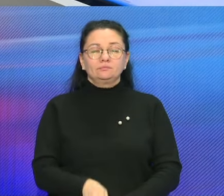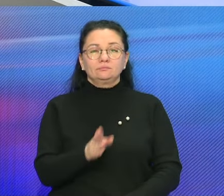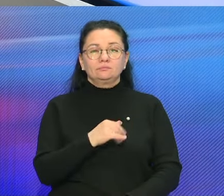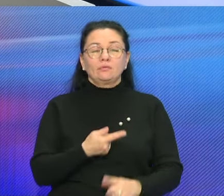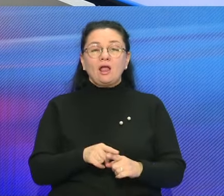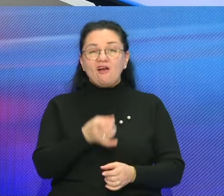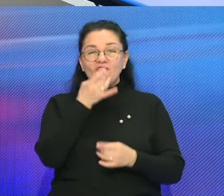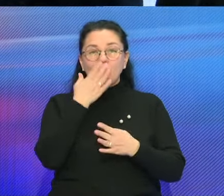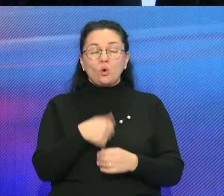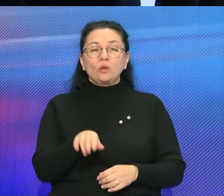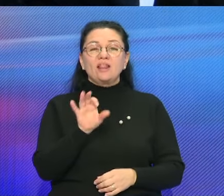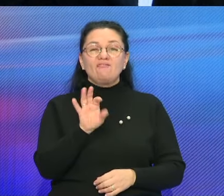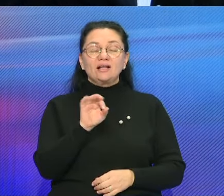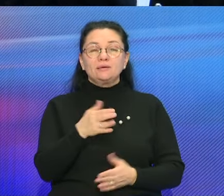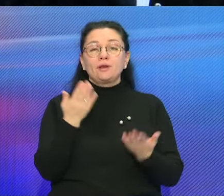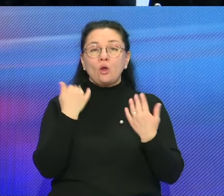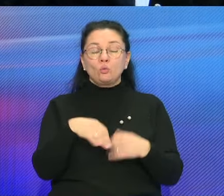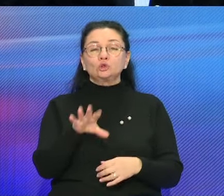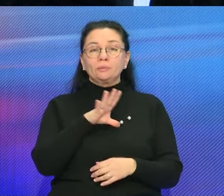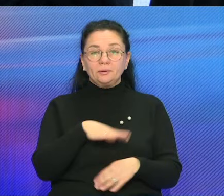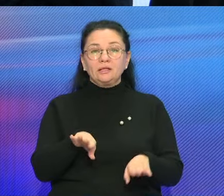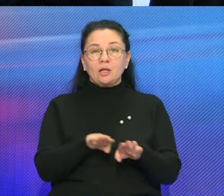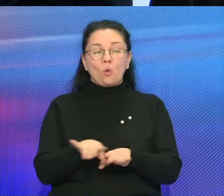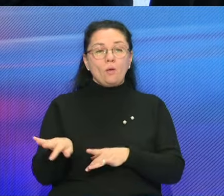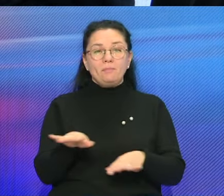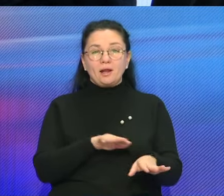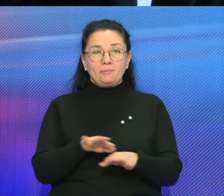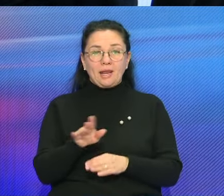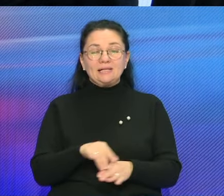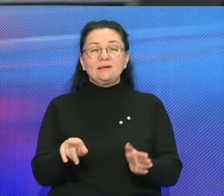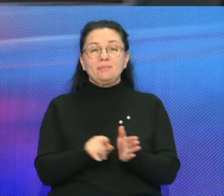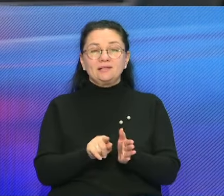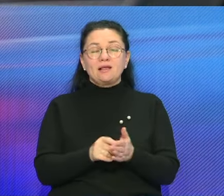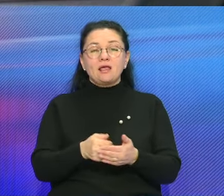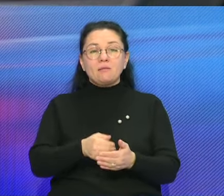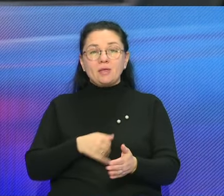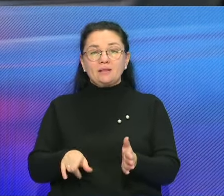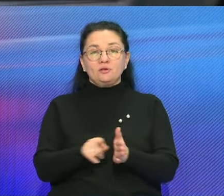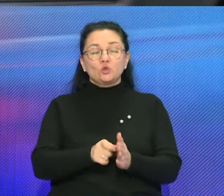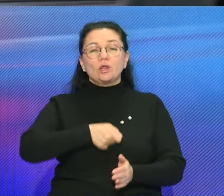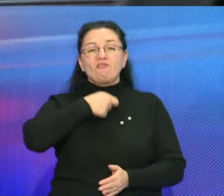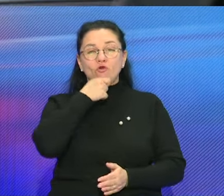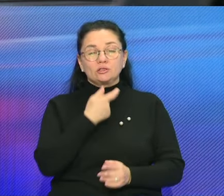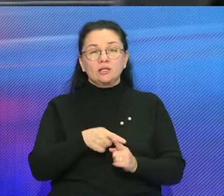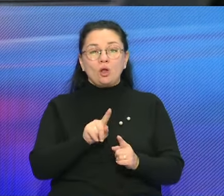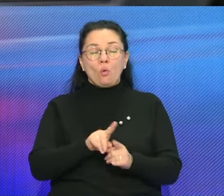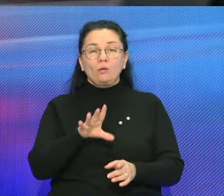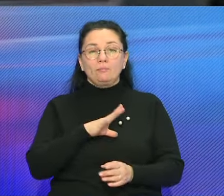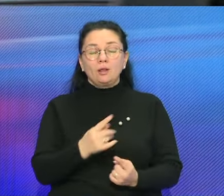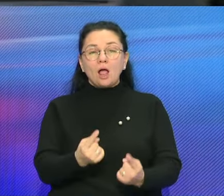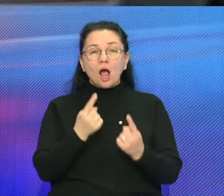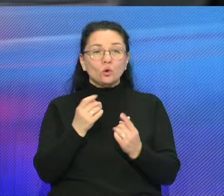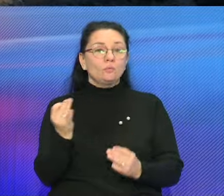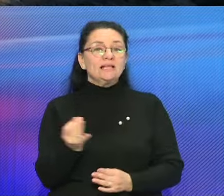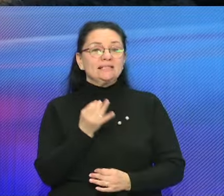Дарэчы, у грудні ў кастрычніку ўжо адбыўся кірмаш вакансій для асоб пенсійнага і перадпенсійнага ўзросту. Ён выклікаў вялікую